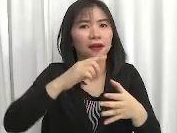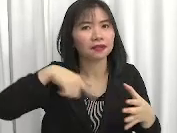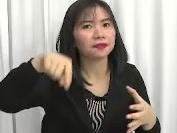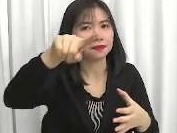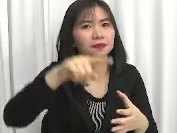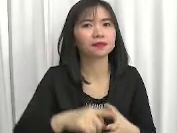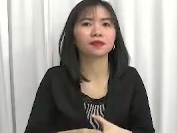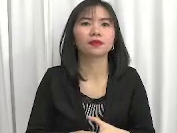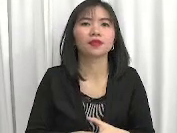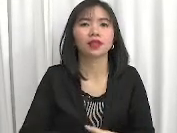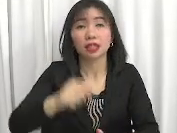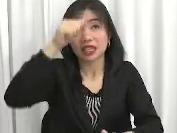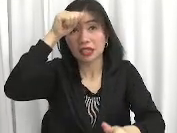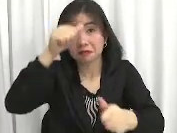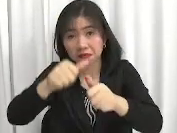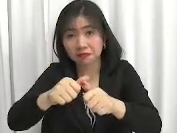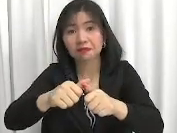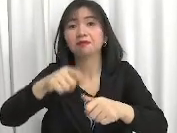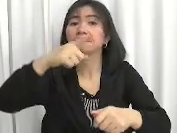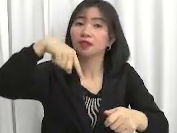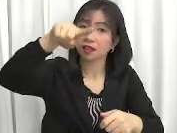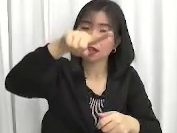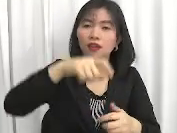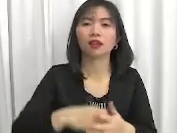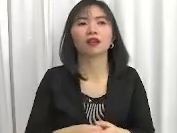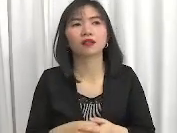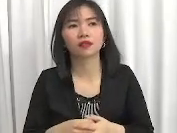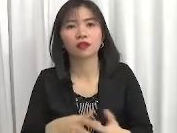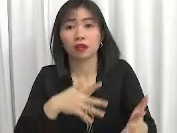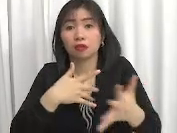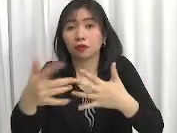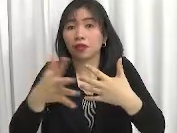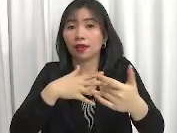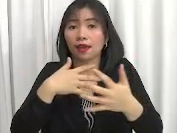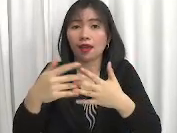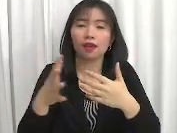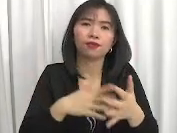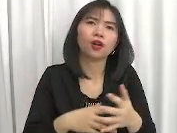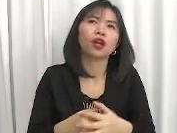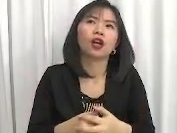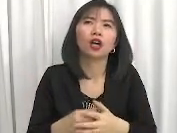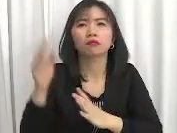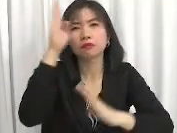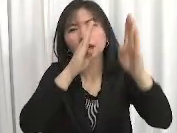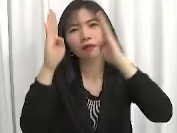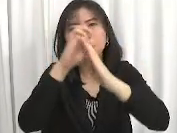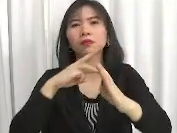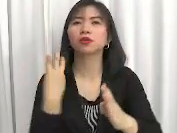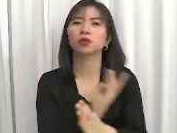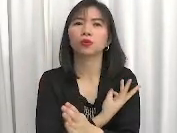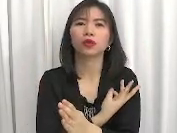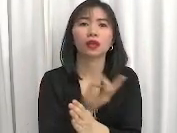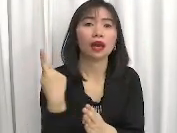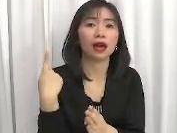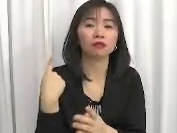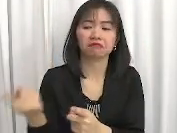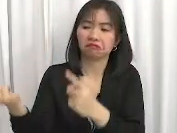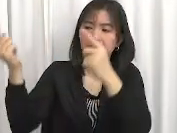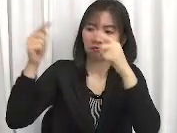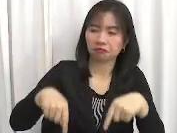may nagpapaalala, no? Anumang uri ng pagsubok, problema ang